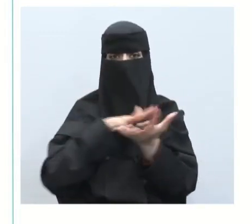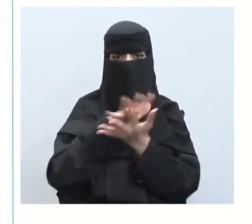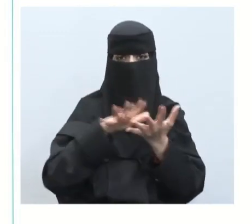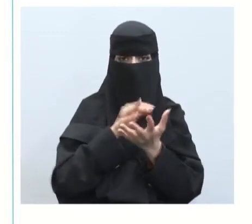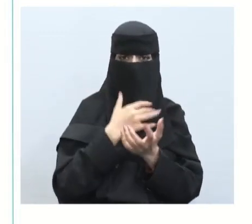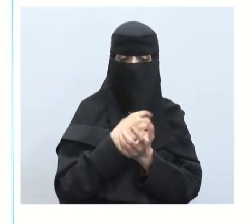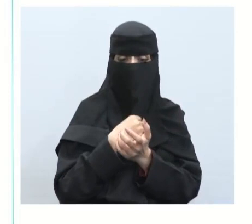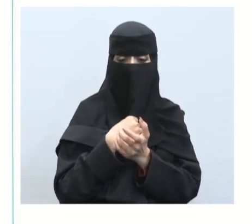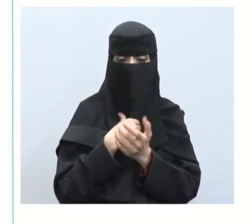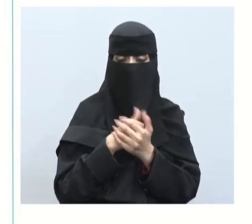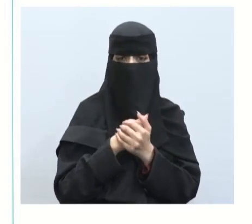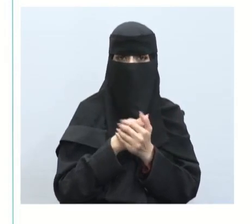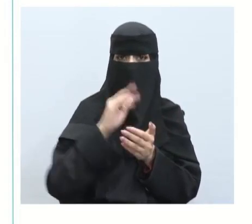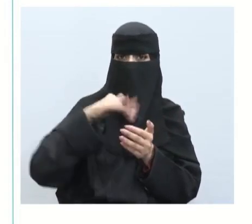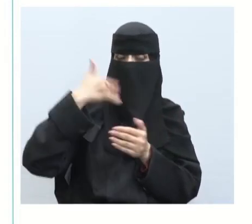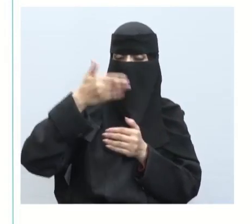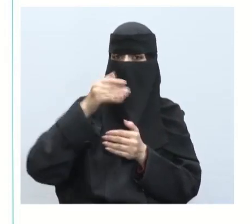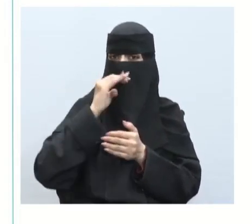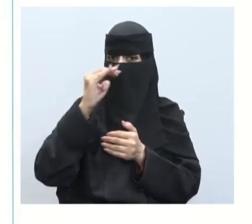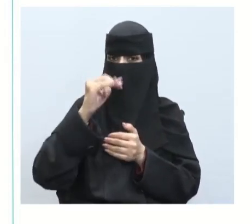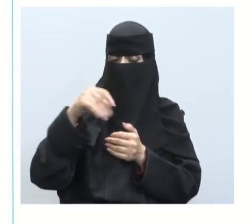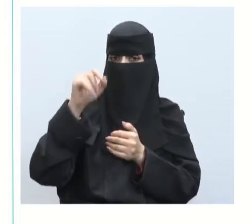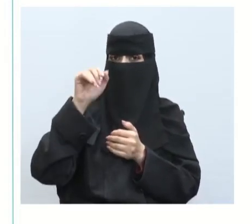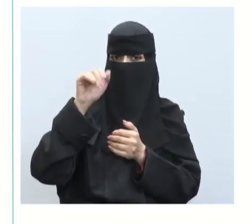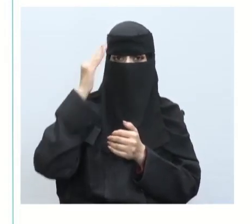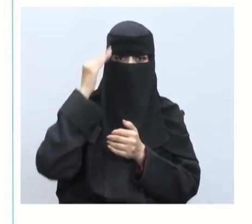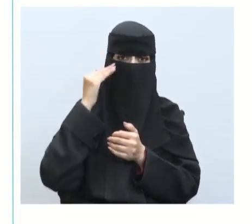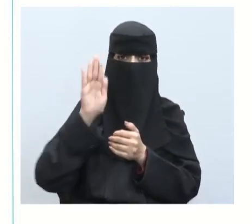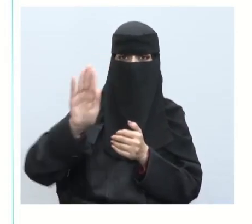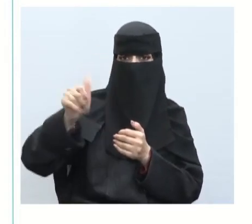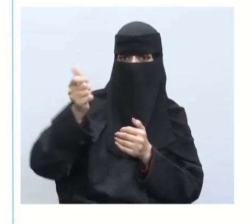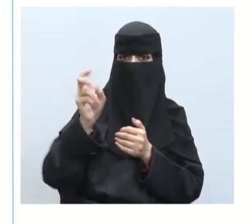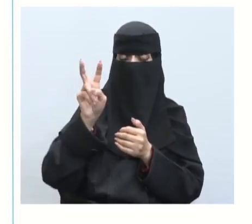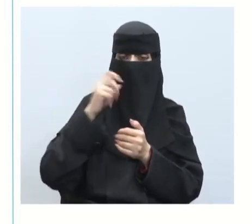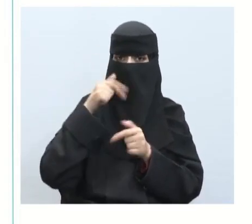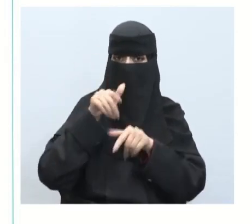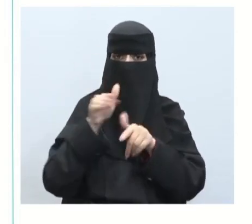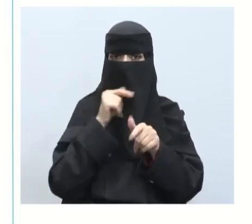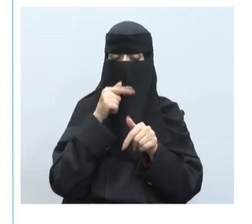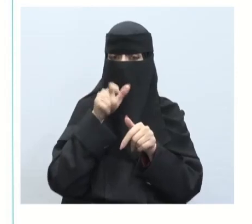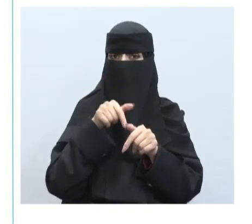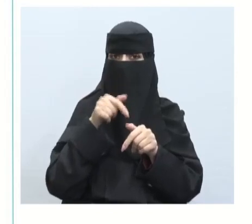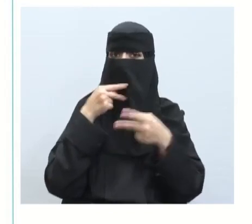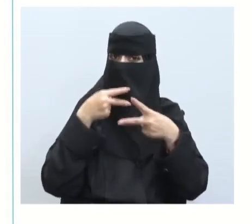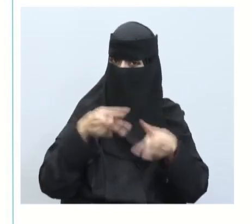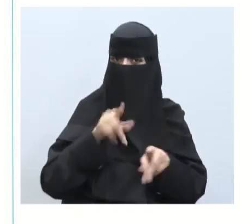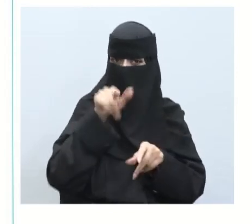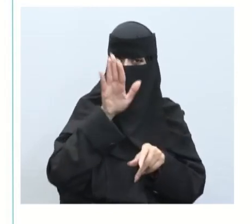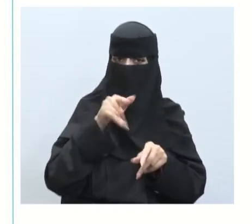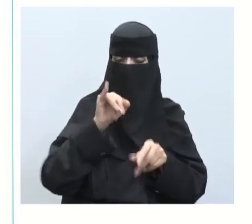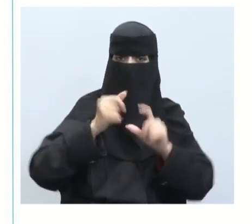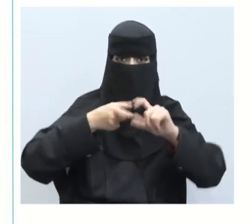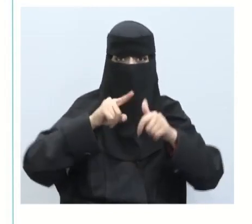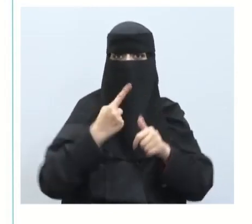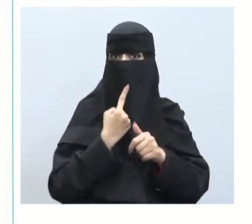المشكلات ثم قالت ساره ردت ساره على نوره التي تبحث عن الترشيح لهذا المنصب وافق على ان المنظمات